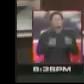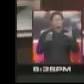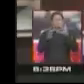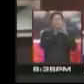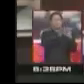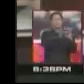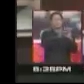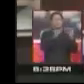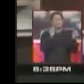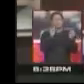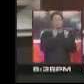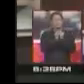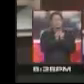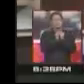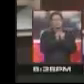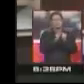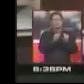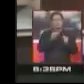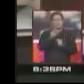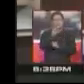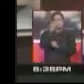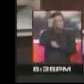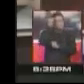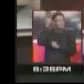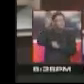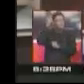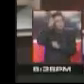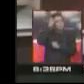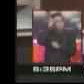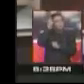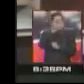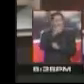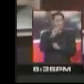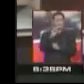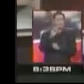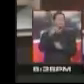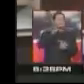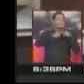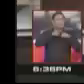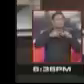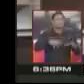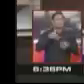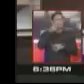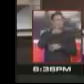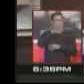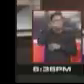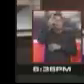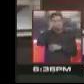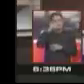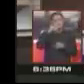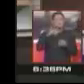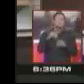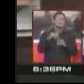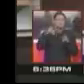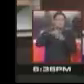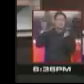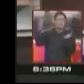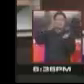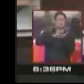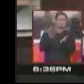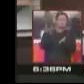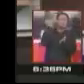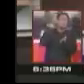naman ang away ng broadcaster na si Mon Tulfo at nina Claudine Barreto at Raymart Santiago sa NAIA ilang linggo na ang